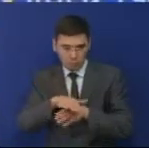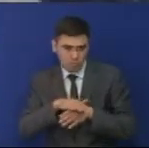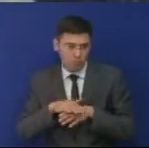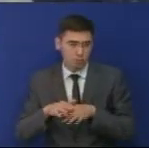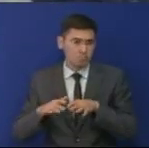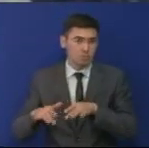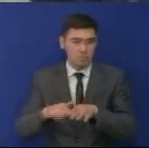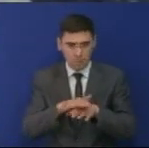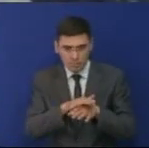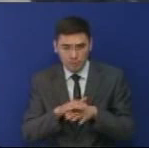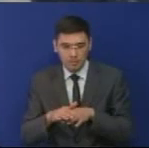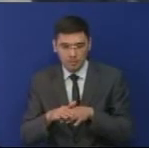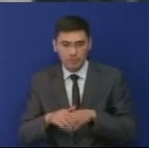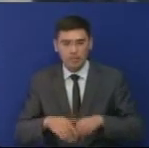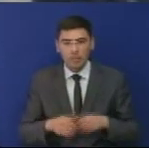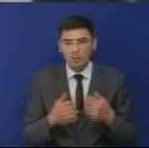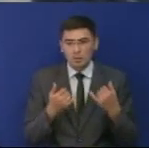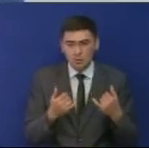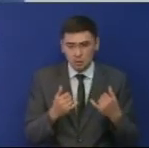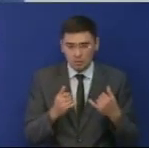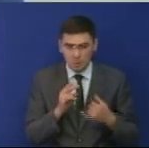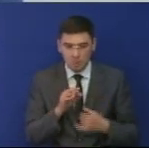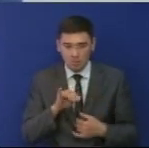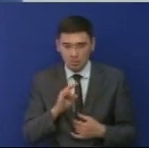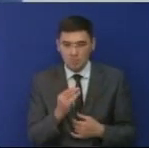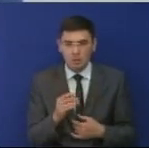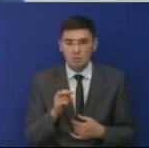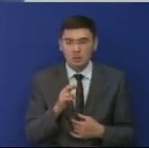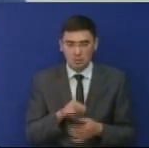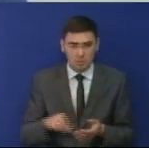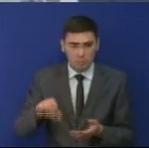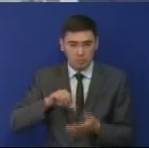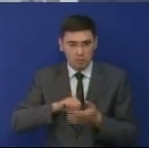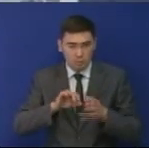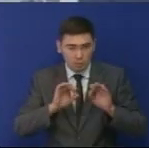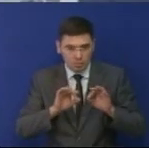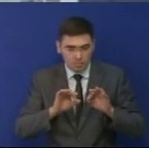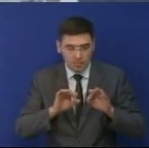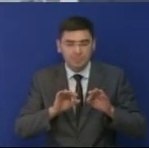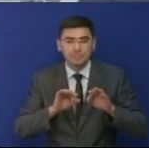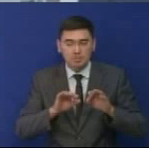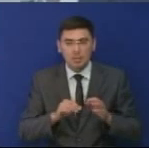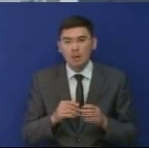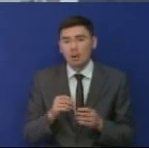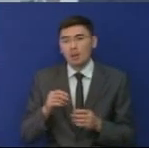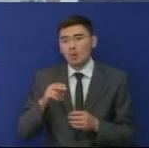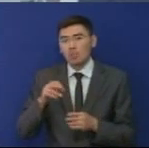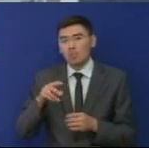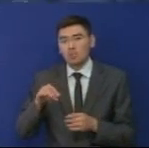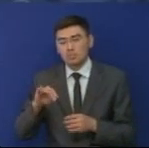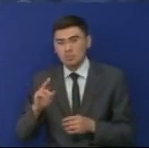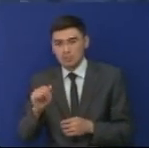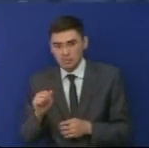центральных коммуникаций в качестве главного эксперта предстал Касым-Жомарт Токаев. И здесь стоит отметить, что политическая система в